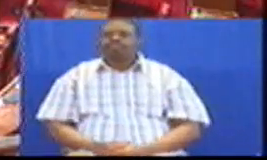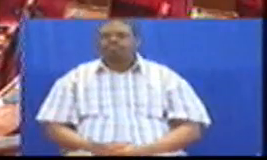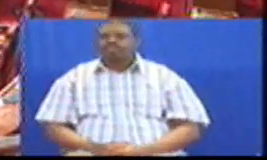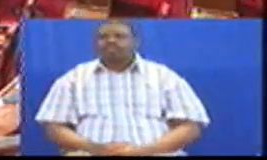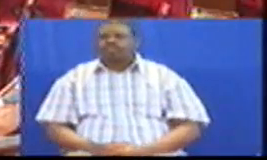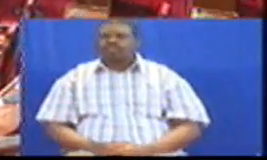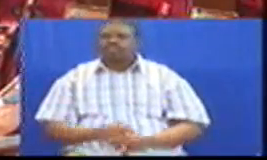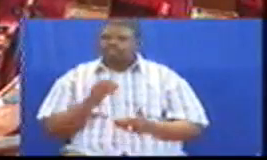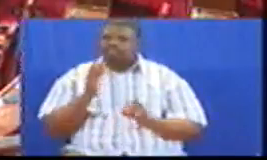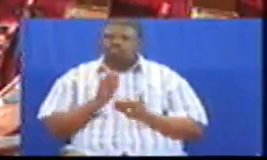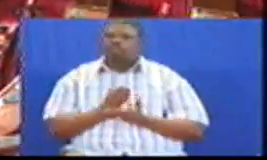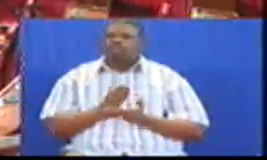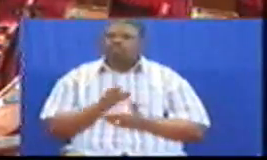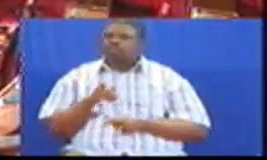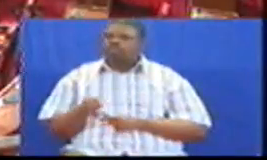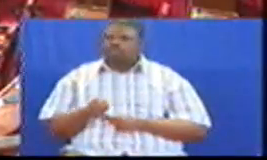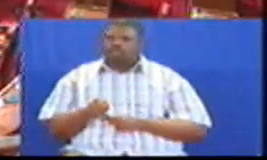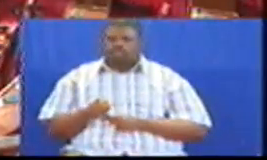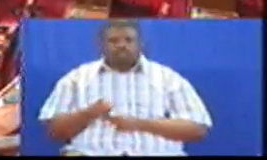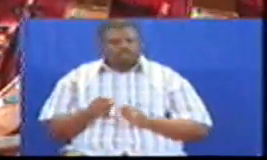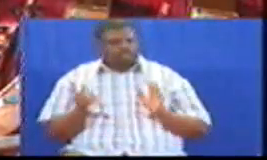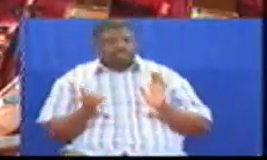Ama kweli wewe ni mahiri katika uwanja wa sheria.